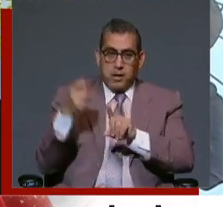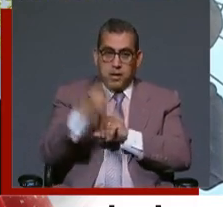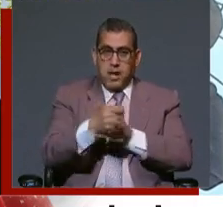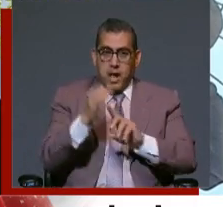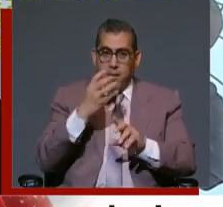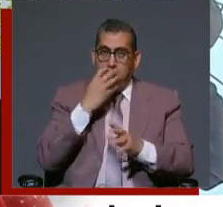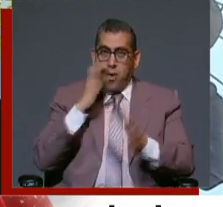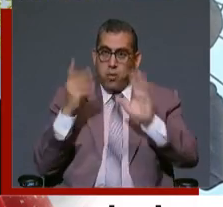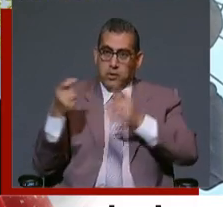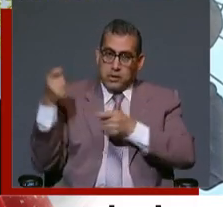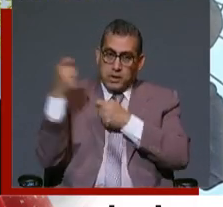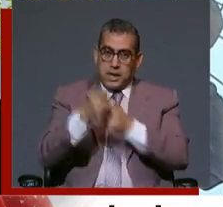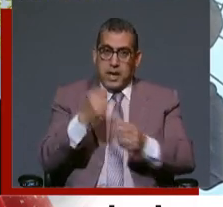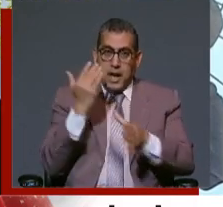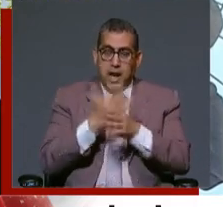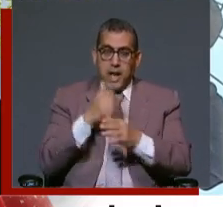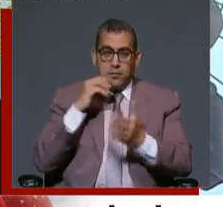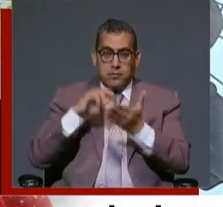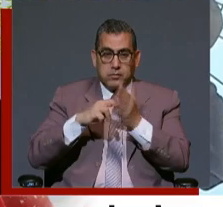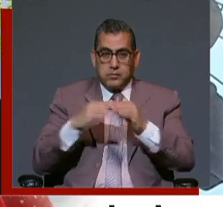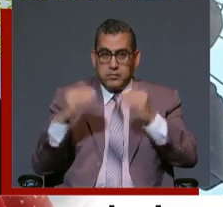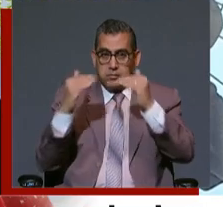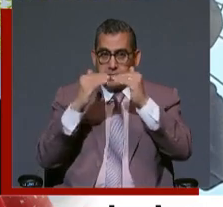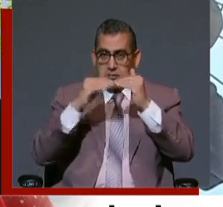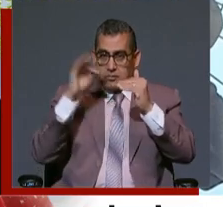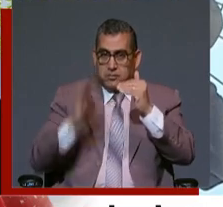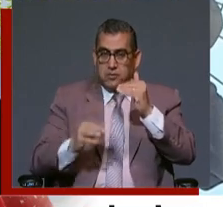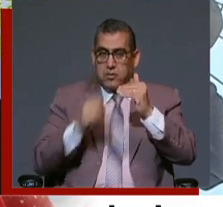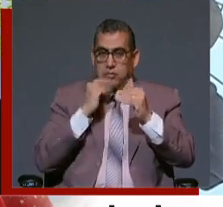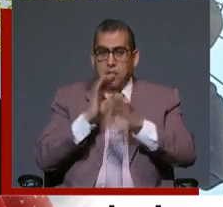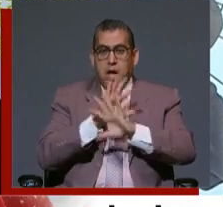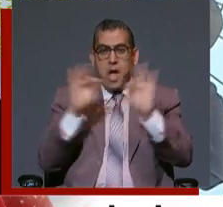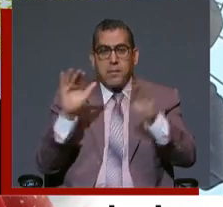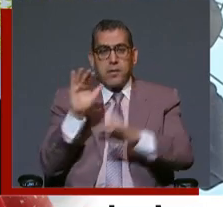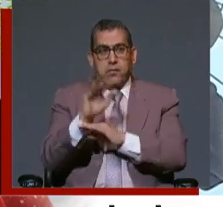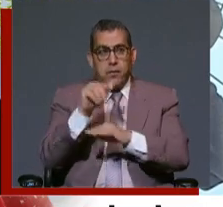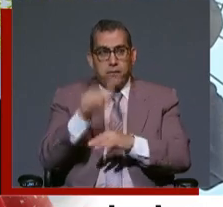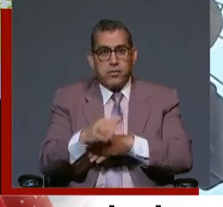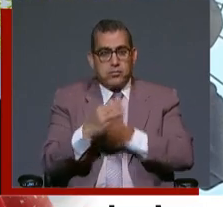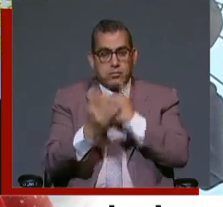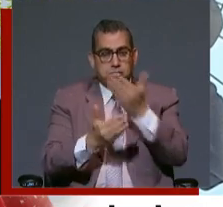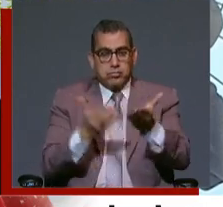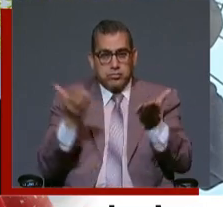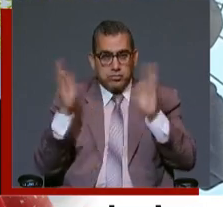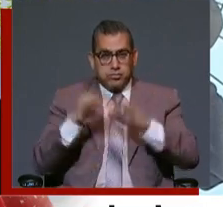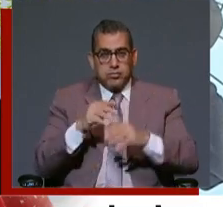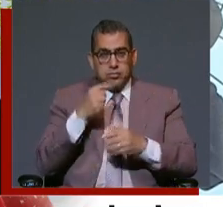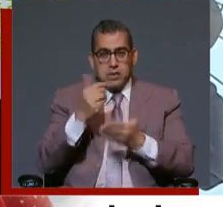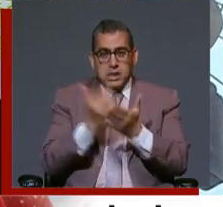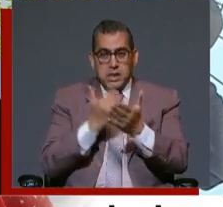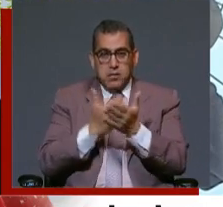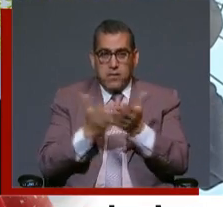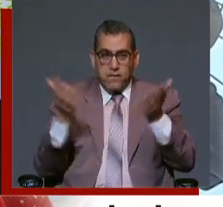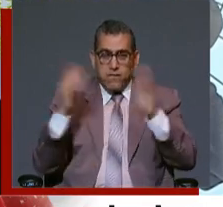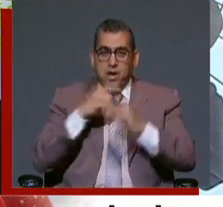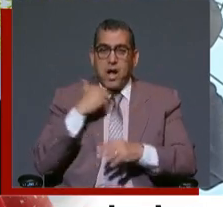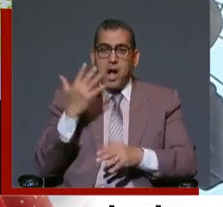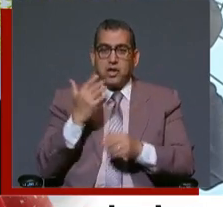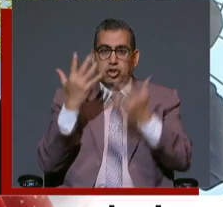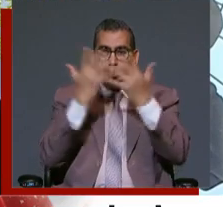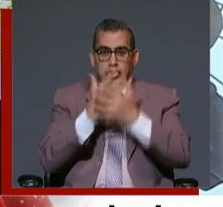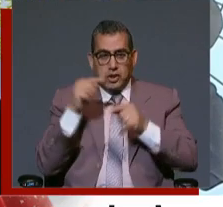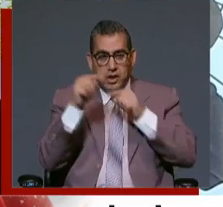المناخية على مستواها مع توفير تحفيزات أكبر للاستثمار الاستثمارات الخضراء